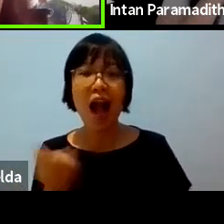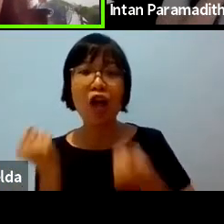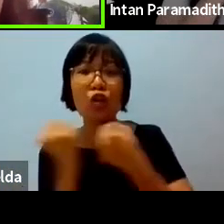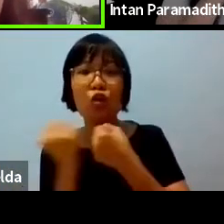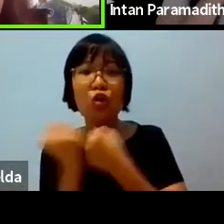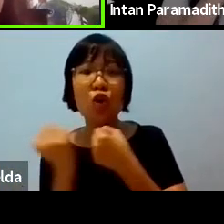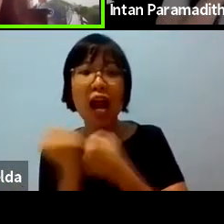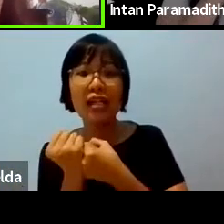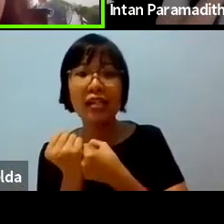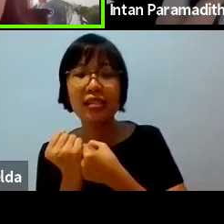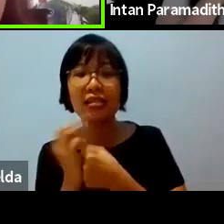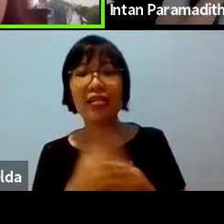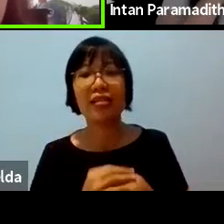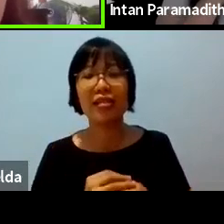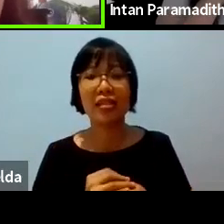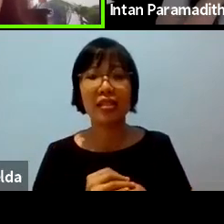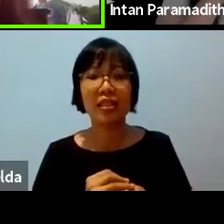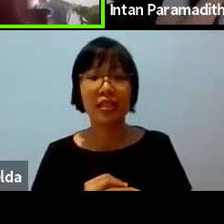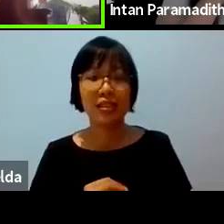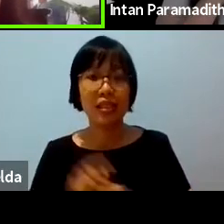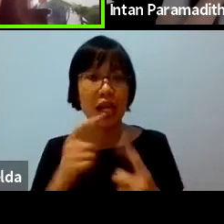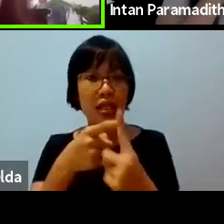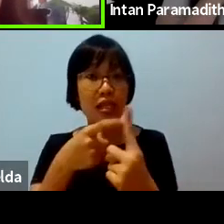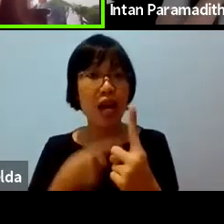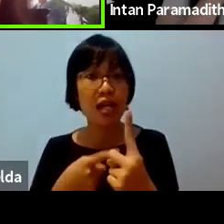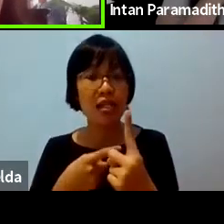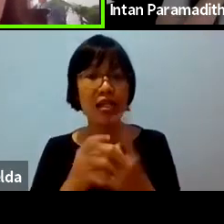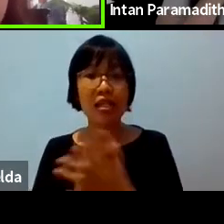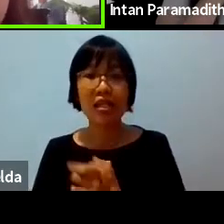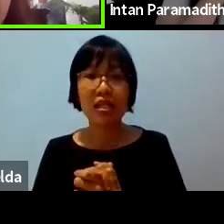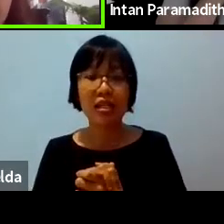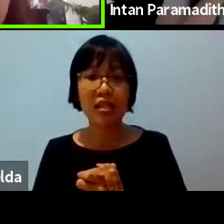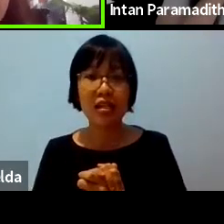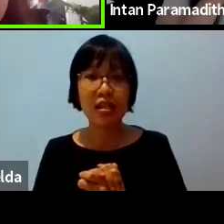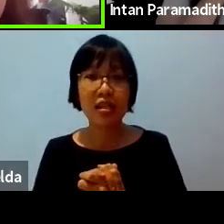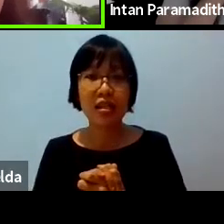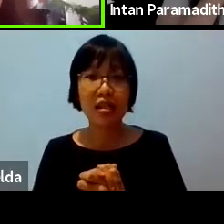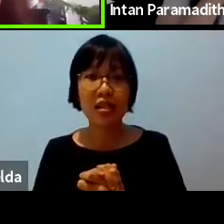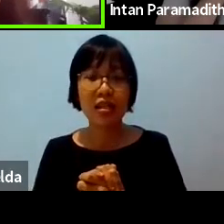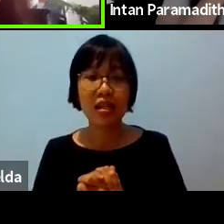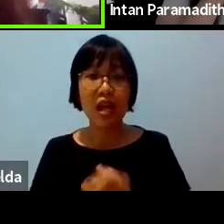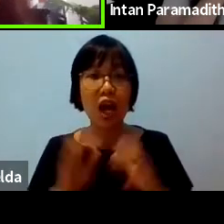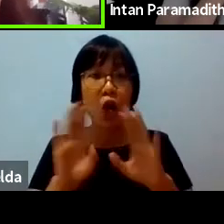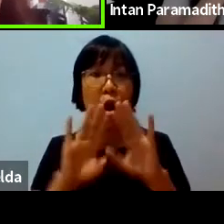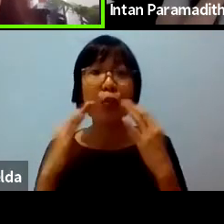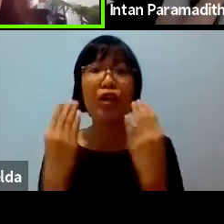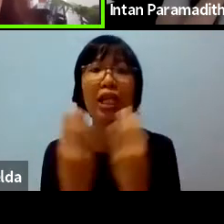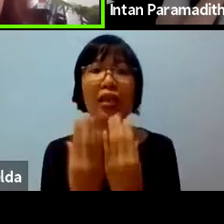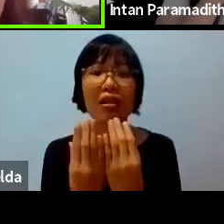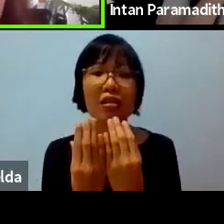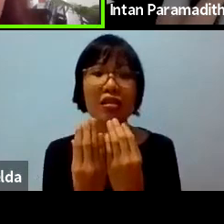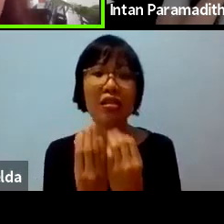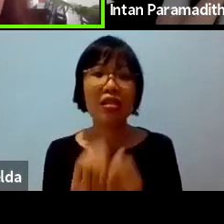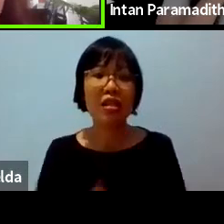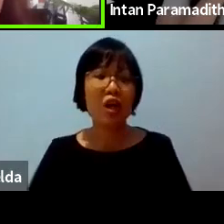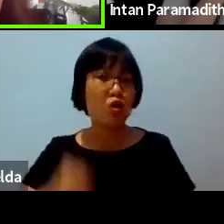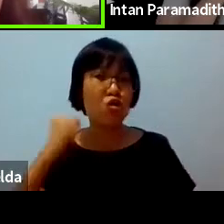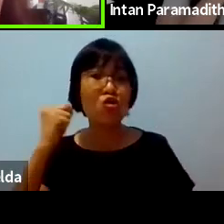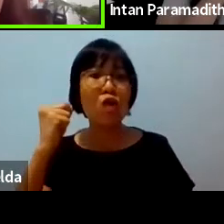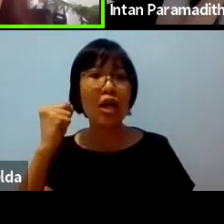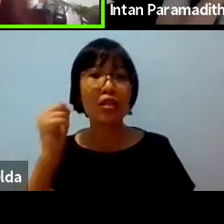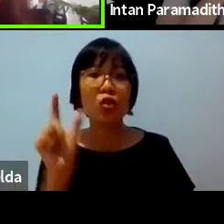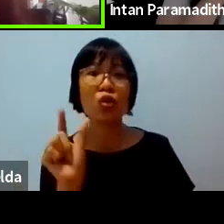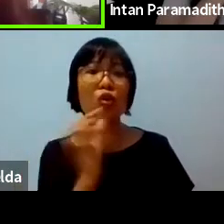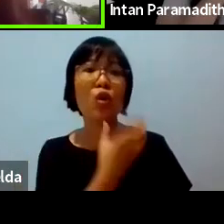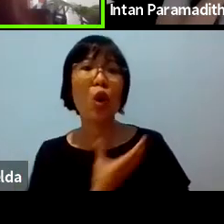yang kuat gitu ya, yang baik untuk korban itu sih yang terutama gitu. Jadi apa namanya,